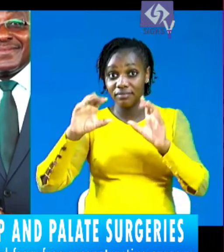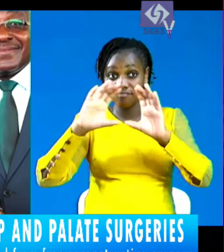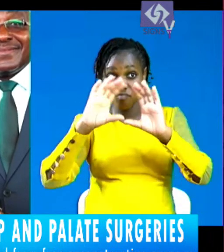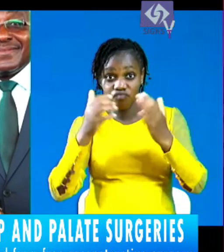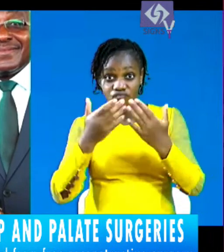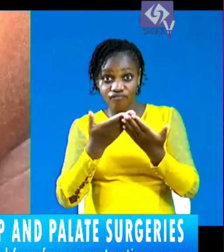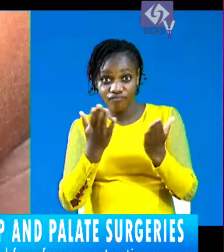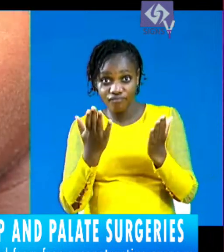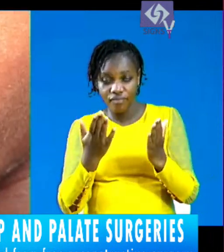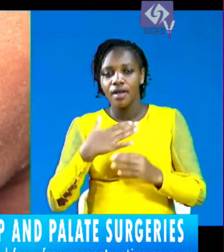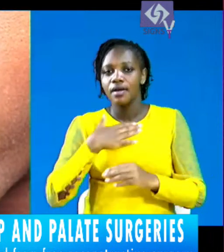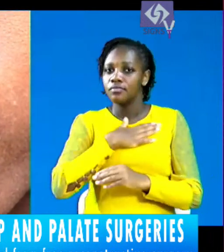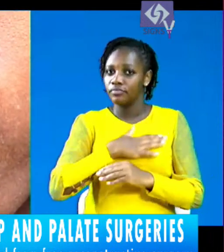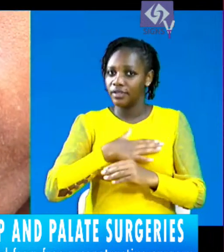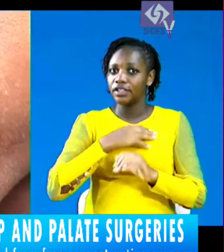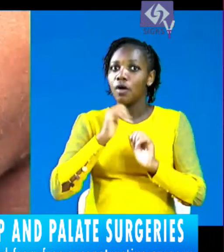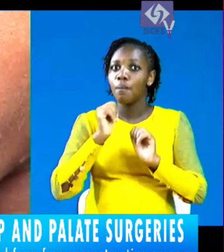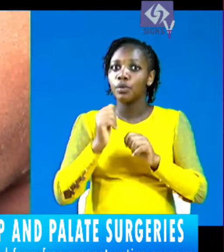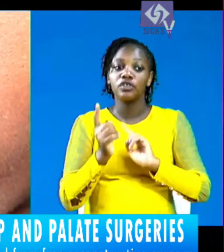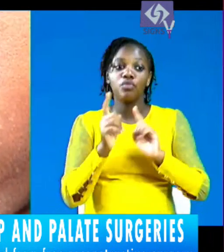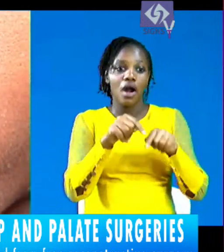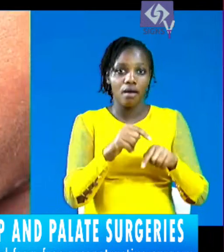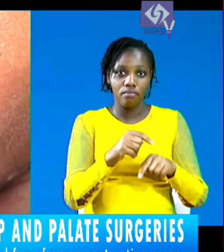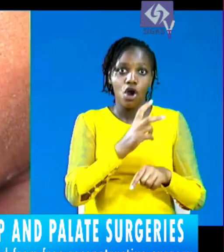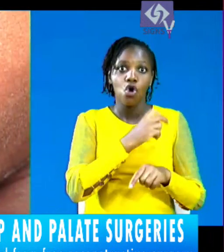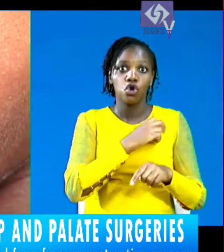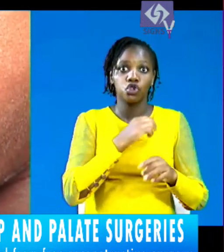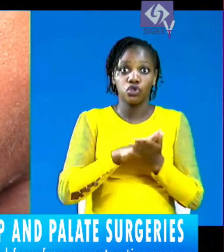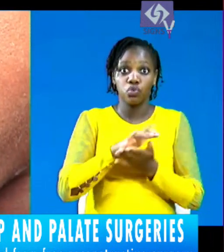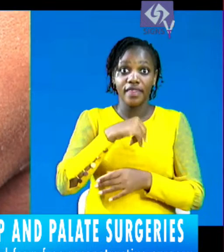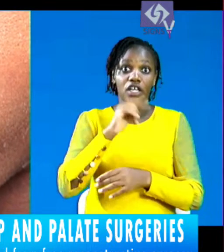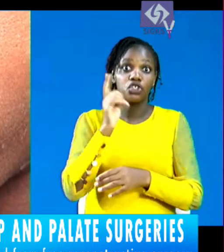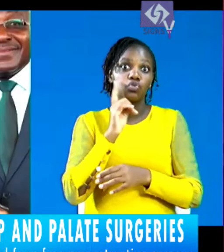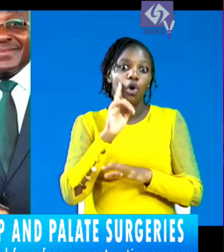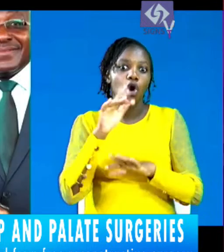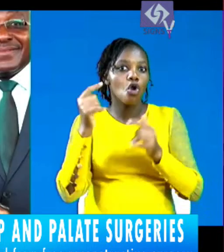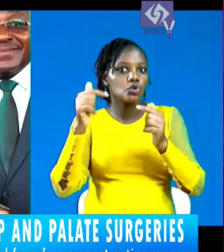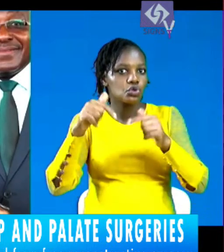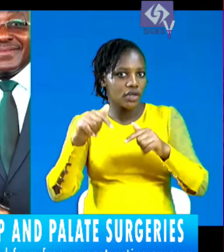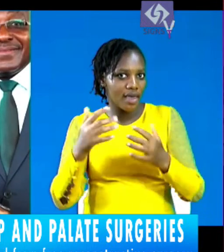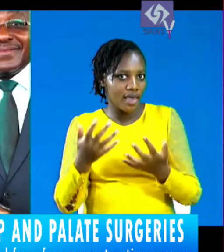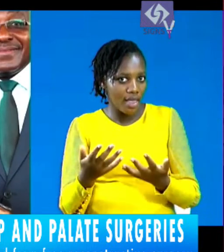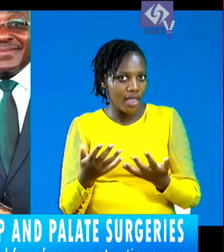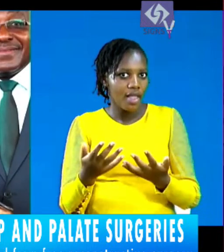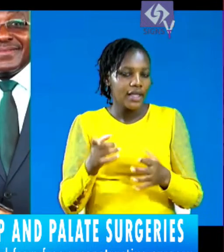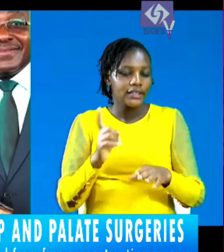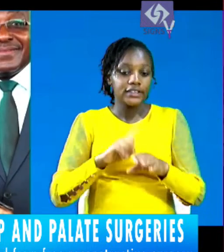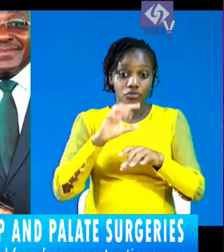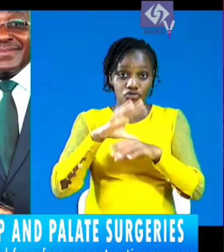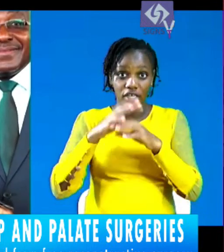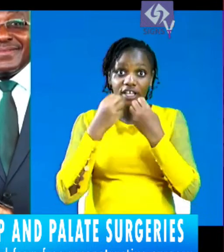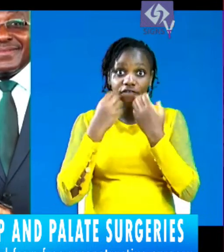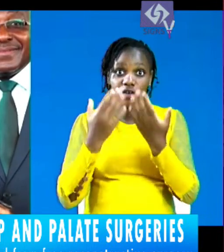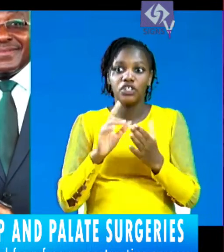ya kwamba wanaweza kuja hata kesho, hata leo wanapopata ujumbe huu, ili ya kwamba wapate nafasi ya kurekebishwa, nao